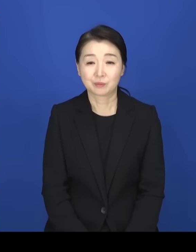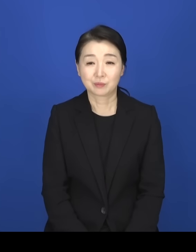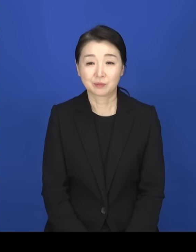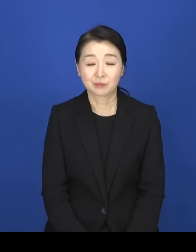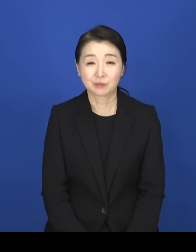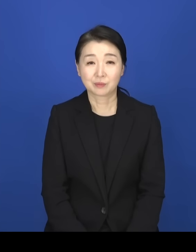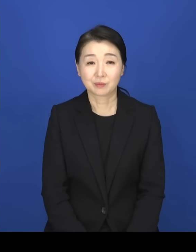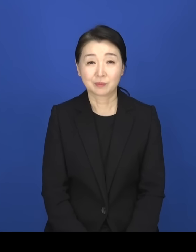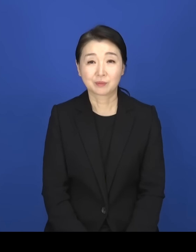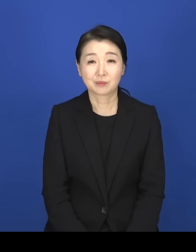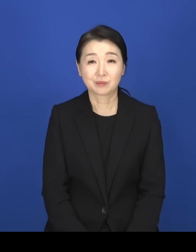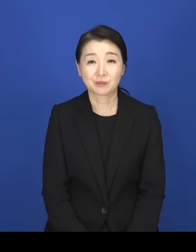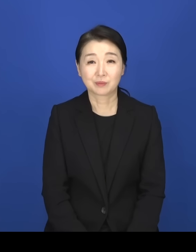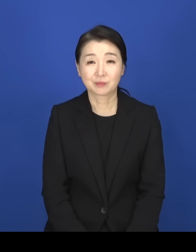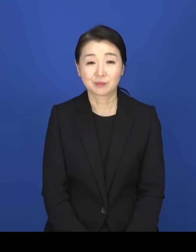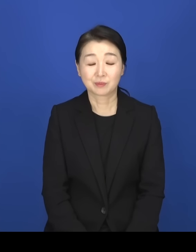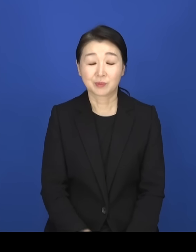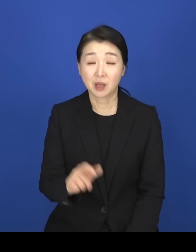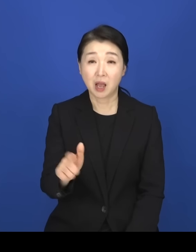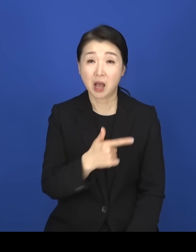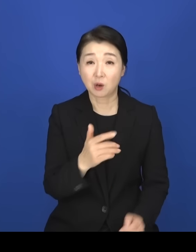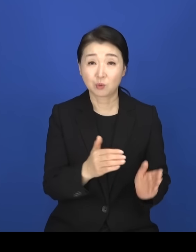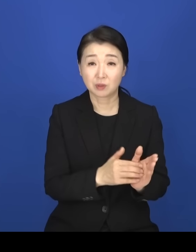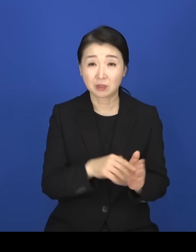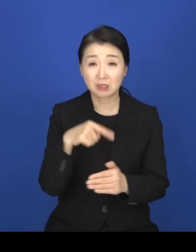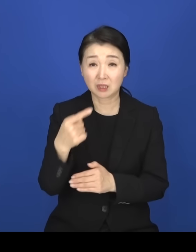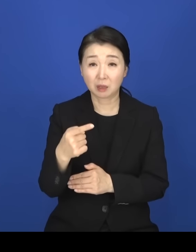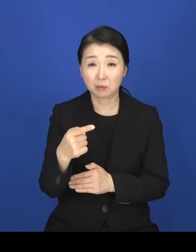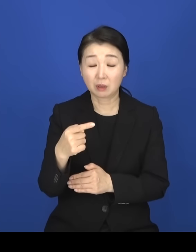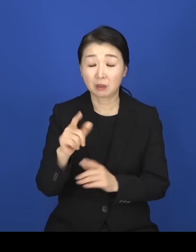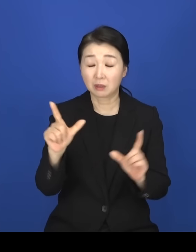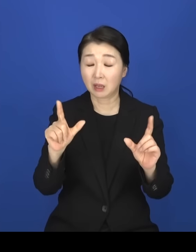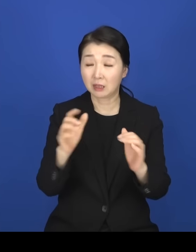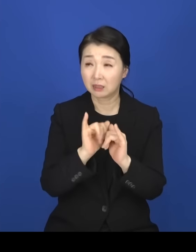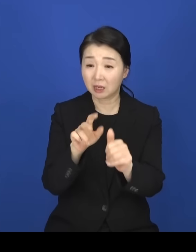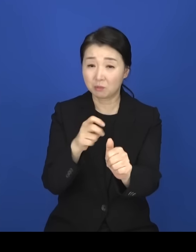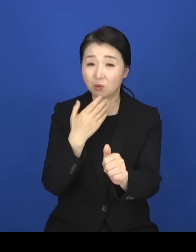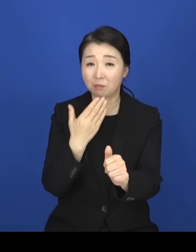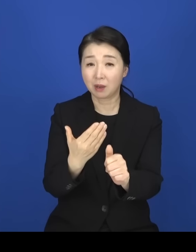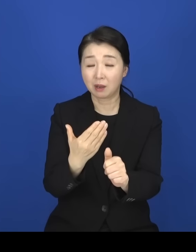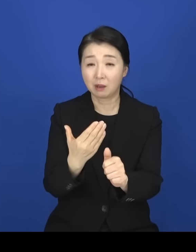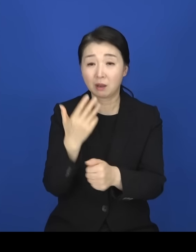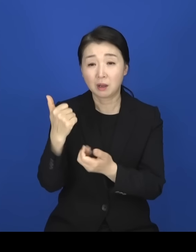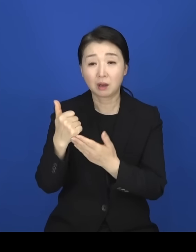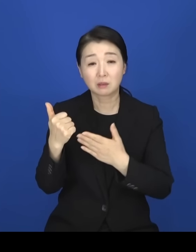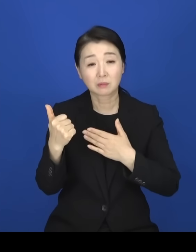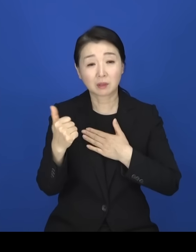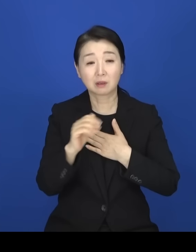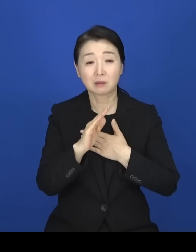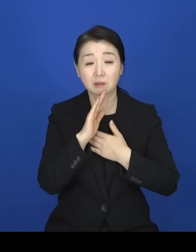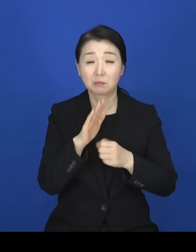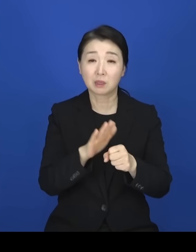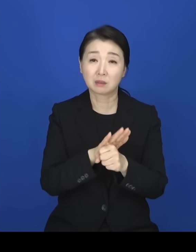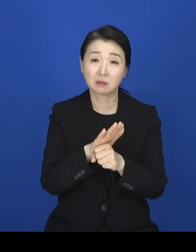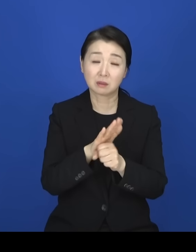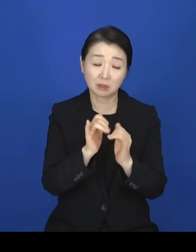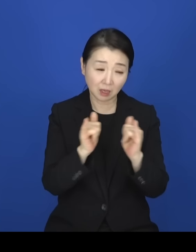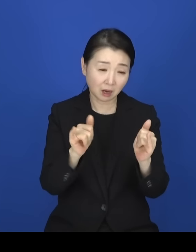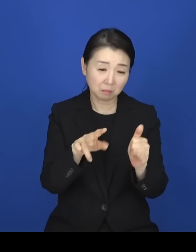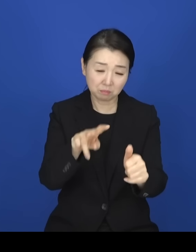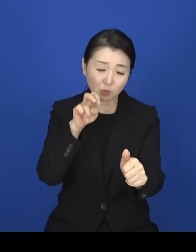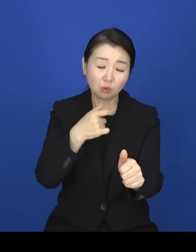그럼에도 불구하고 이게 하루가 지나면 또다시 사람을 미워할 수 있잖아요. 우리. 네. 네. 계속 하나님 나 정말 사람들을 미워하고 싶지